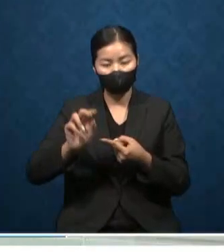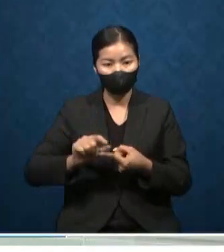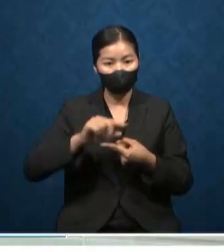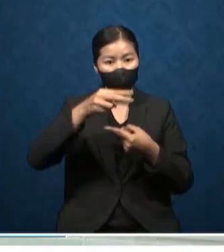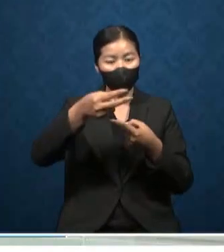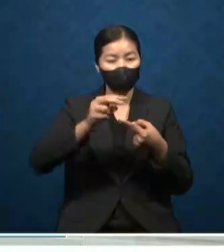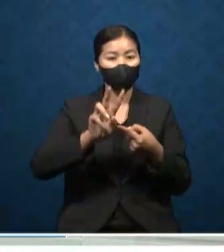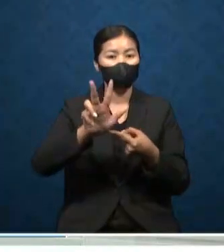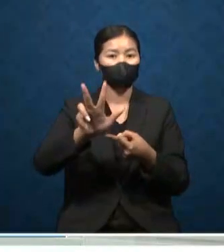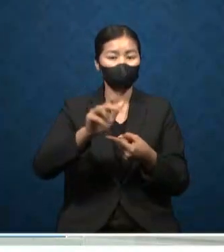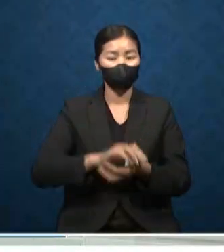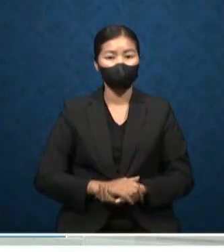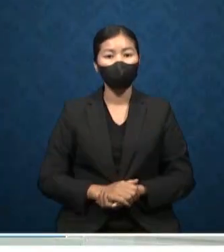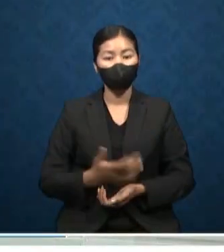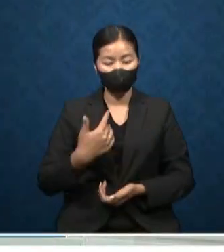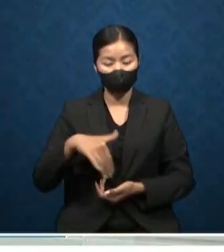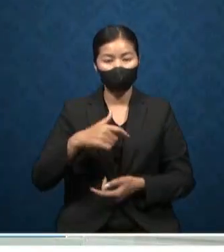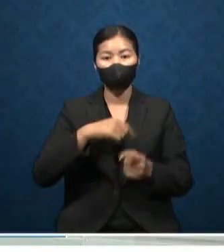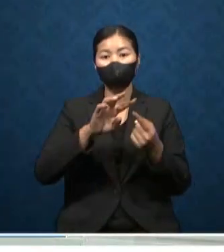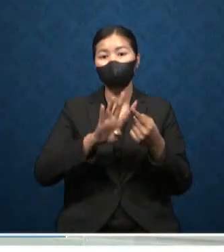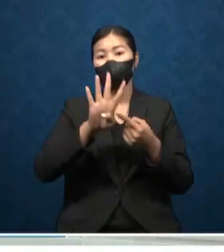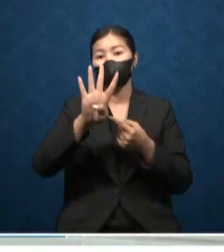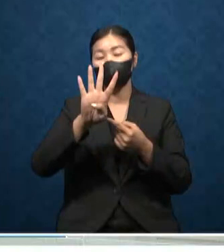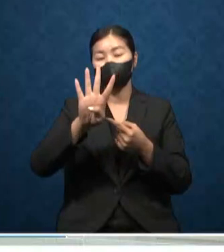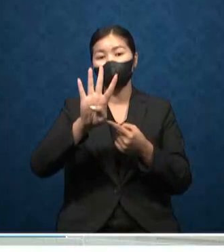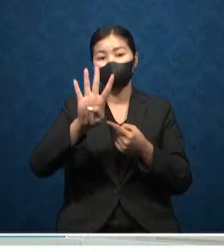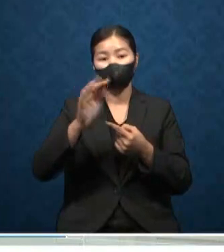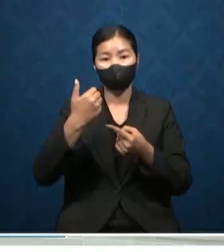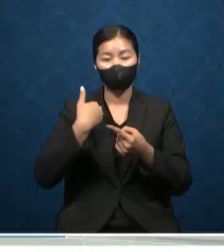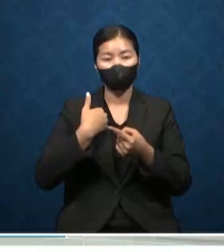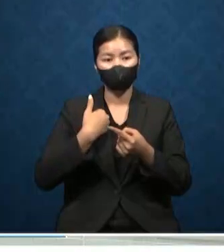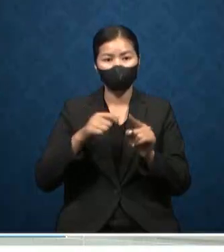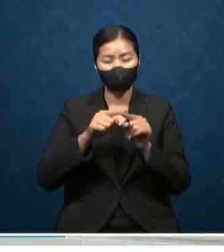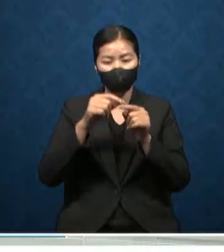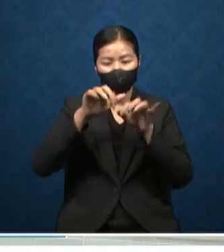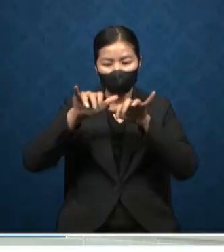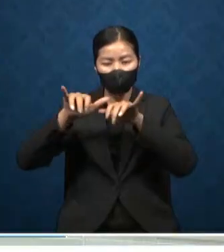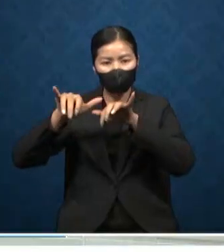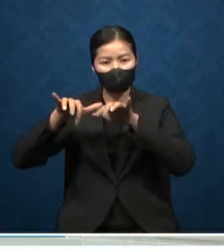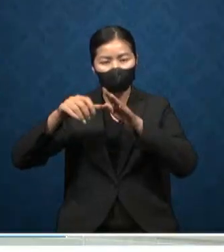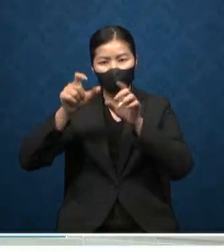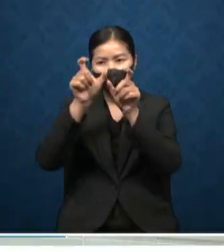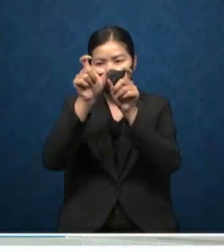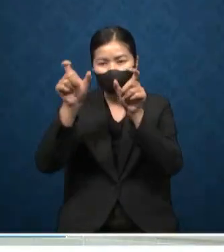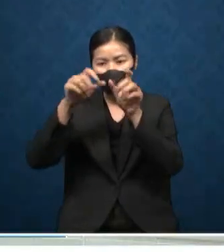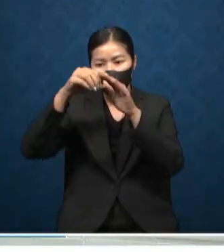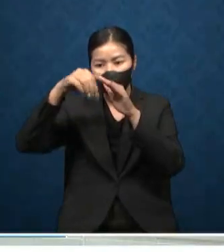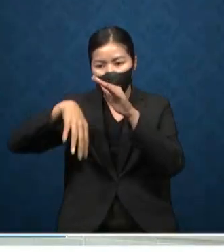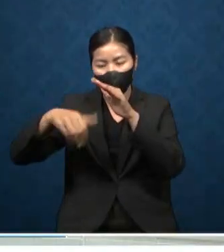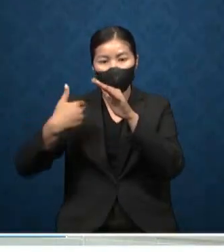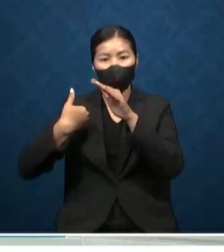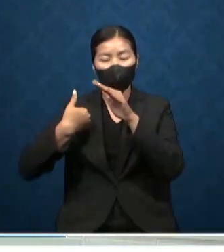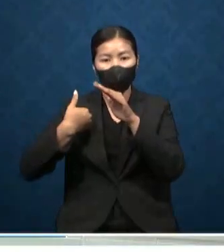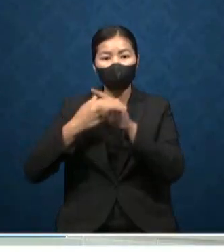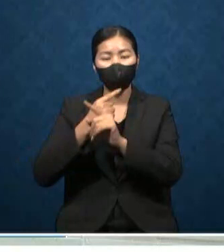3ในข้อที่4มีเพิ่มมีพิมพ์ตกอยู่1ตั